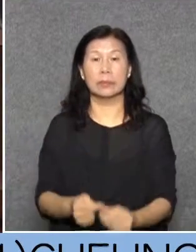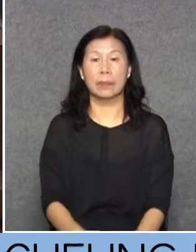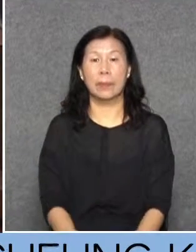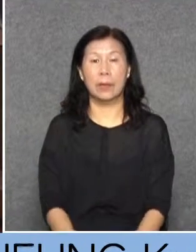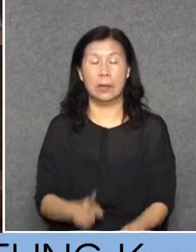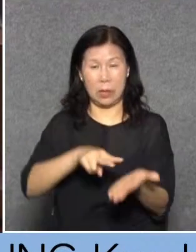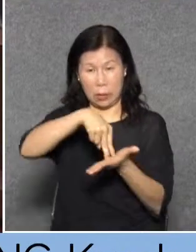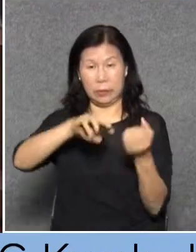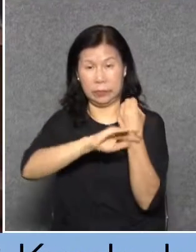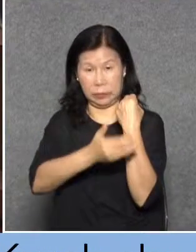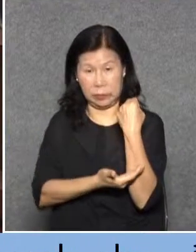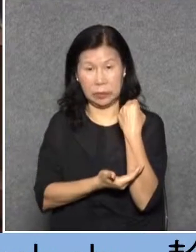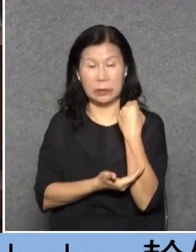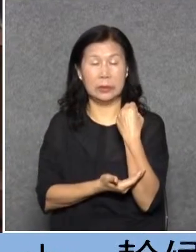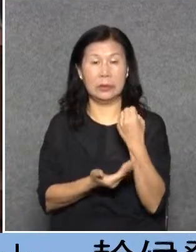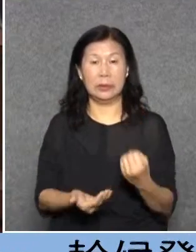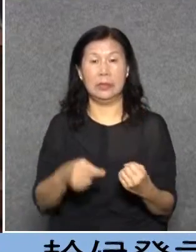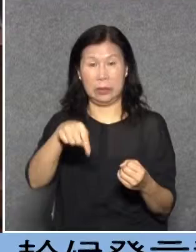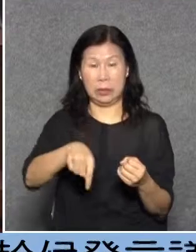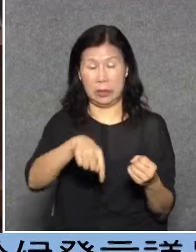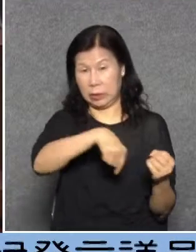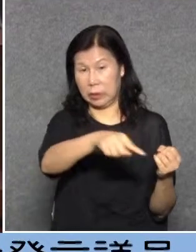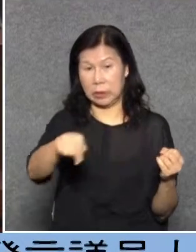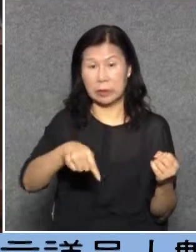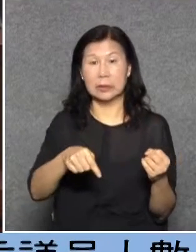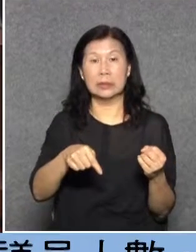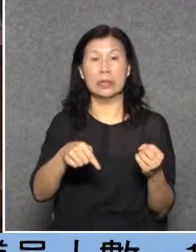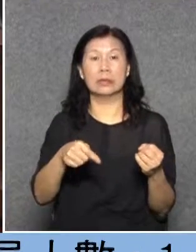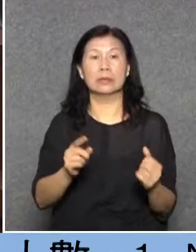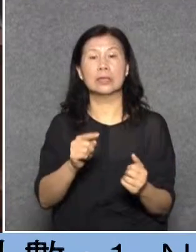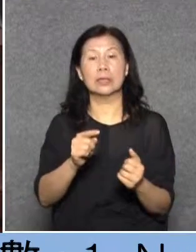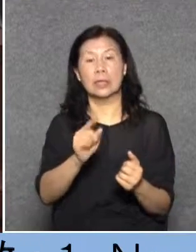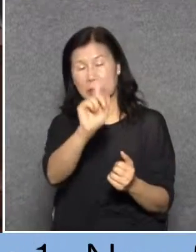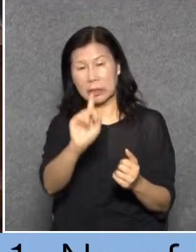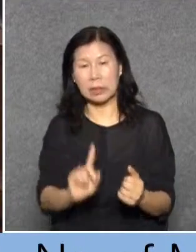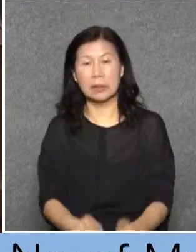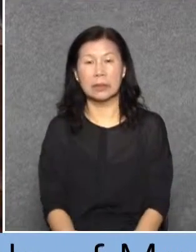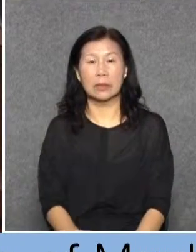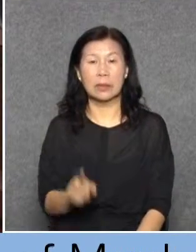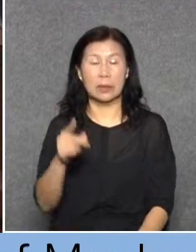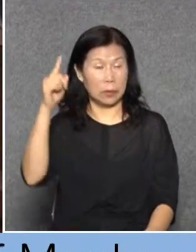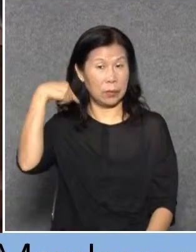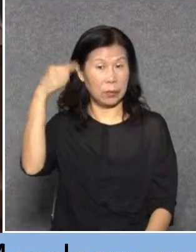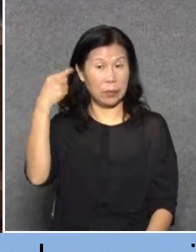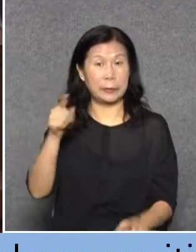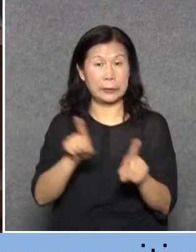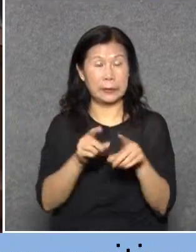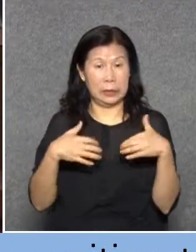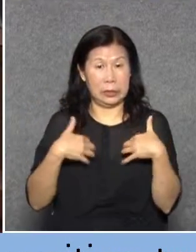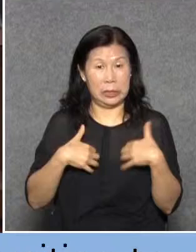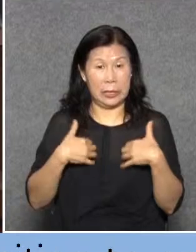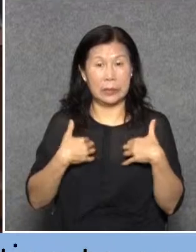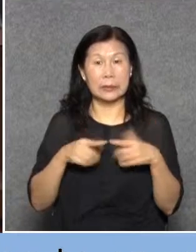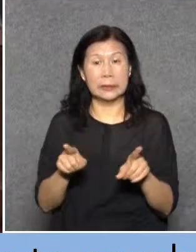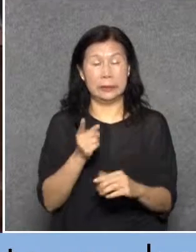法都少不免睇翻當地當時嘅時空。正如而家美國咧好緊張關於，是